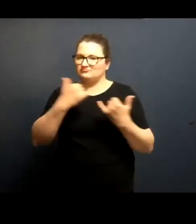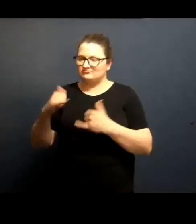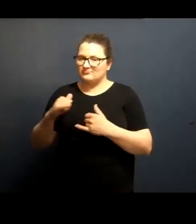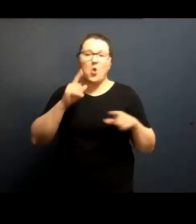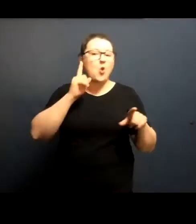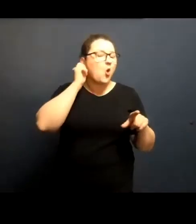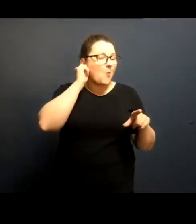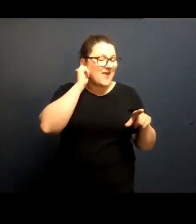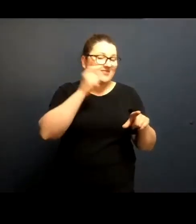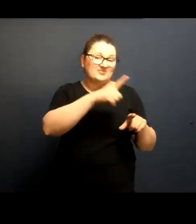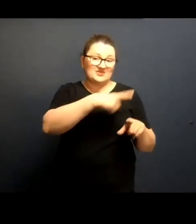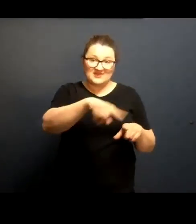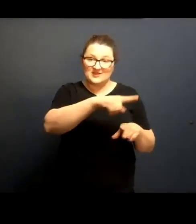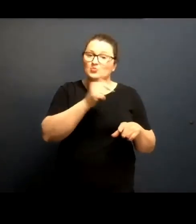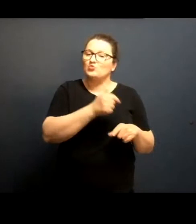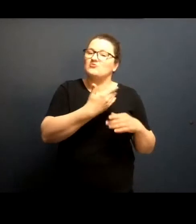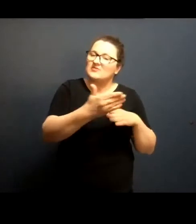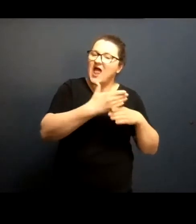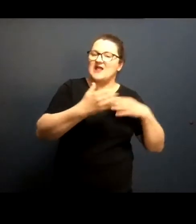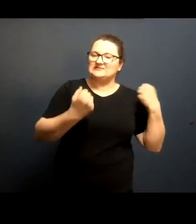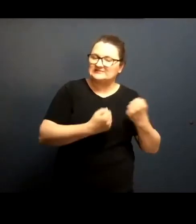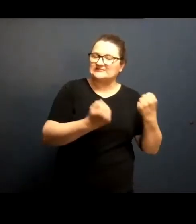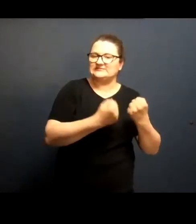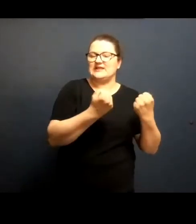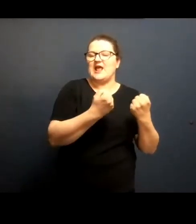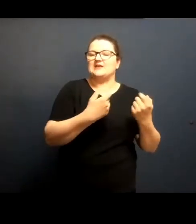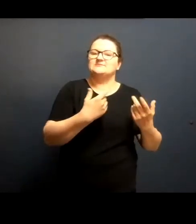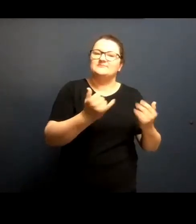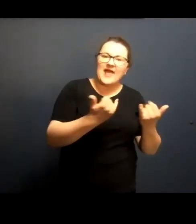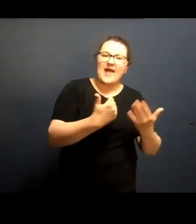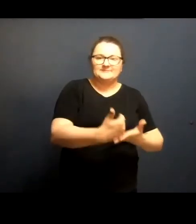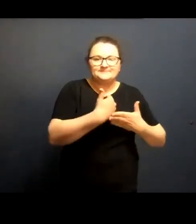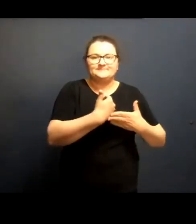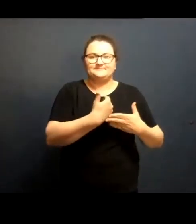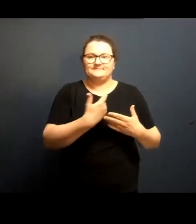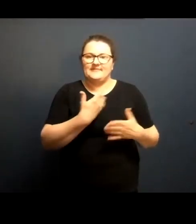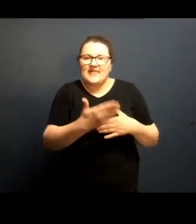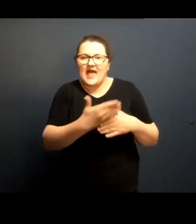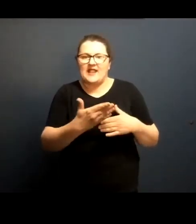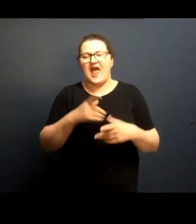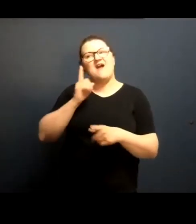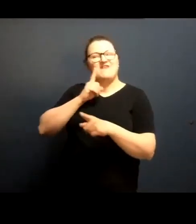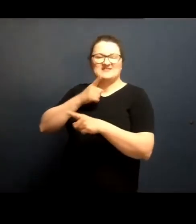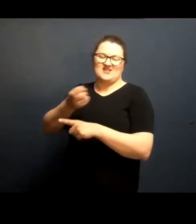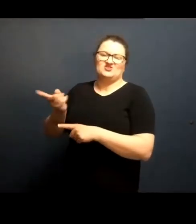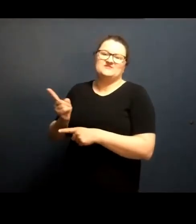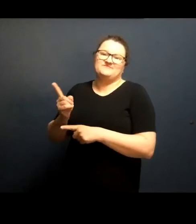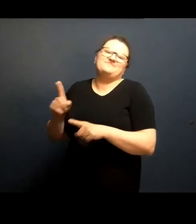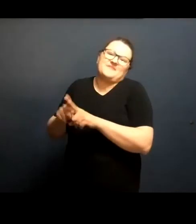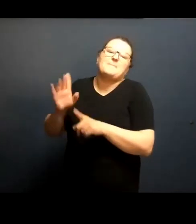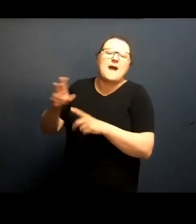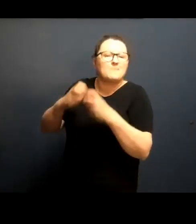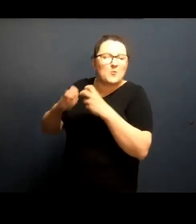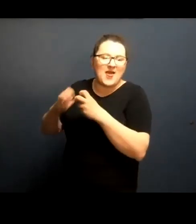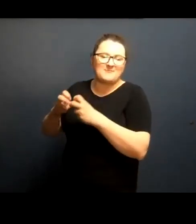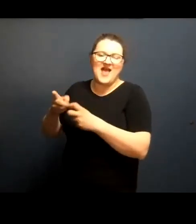zabiegać, muszą właśnie poszukiwać tej wiedzy wspomagania, a faceci pod tym względem też mają swoje problemy,